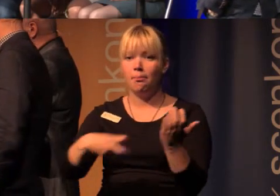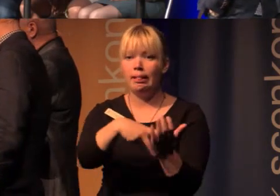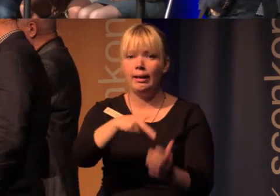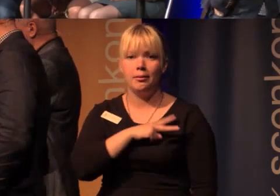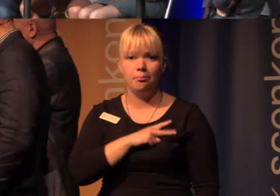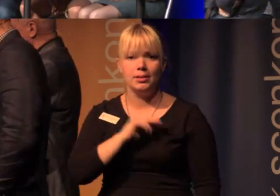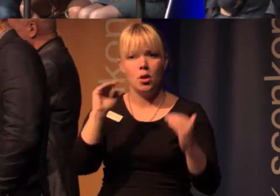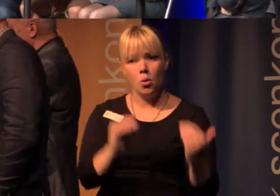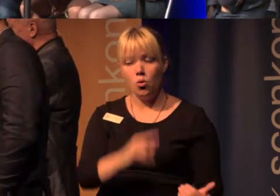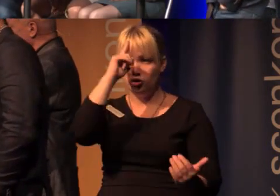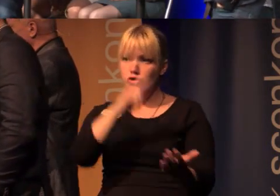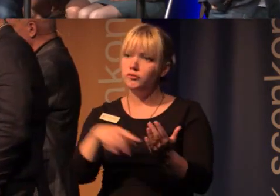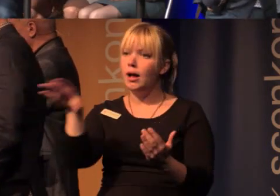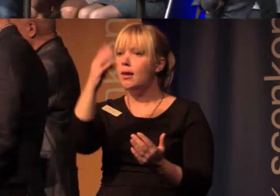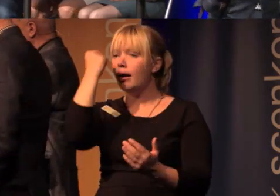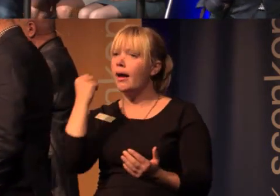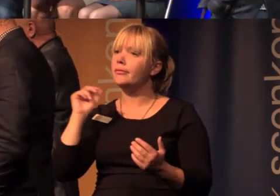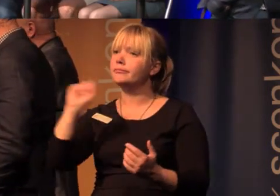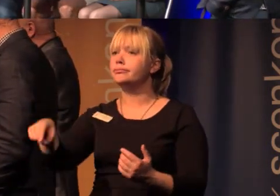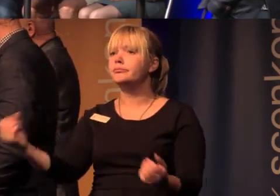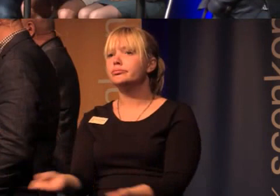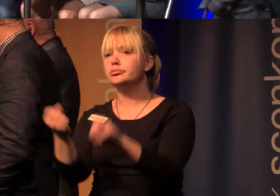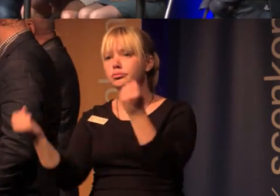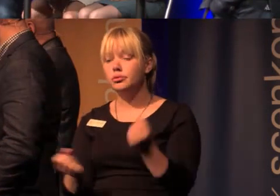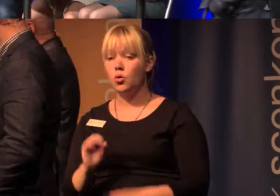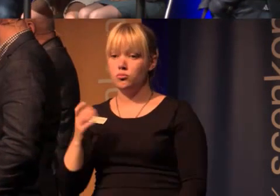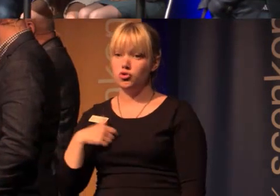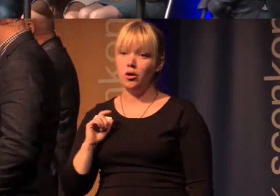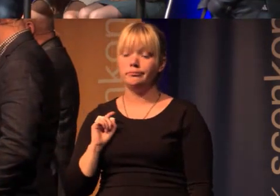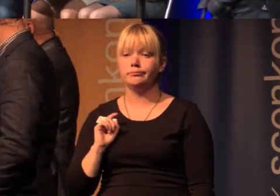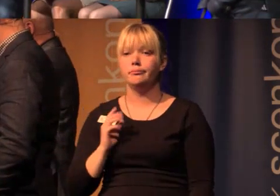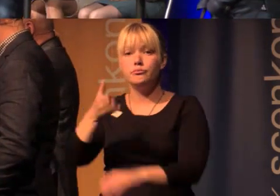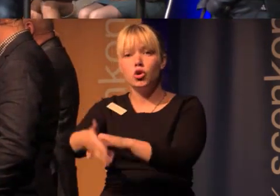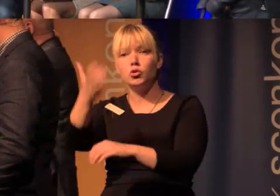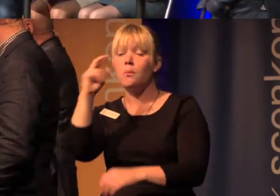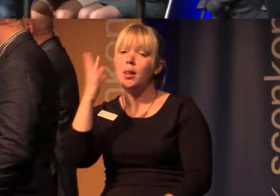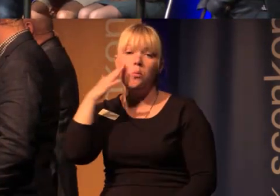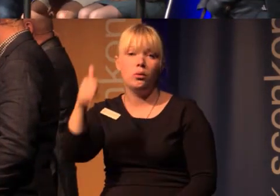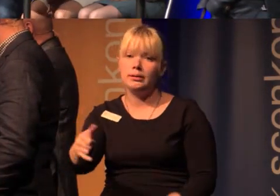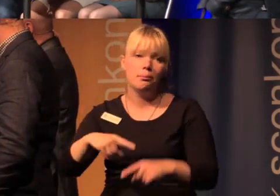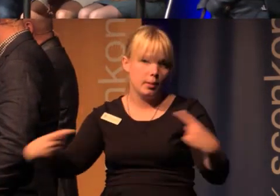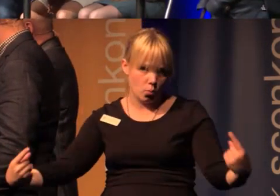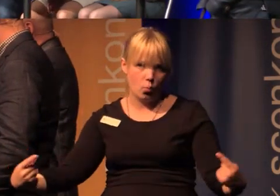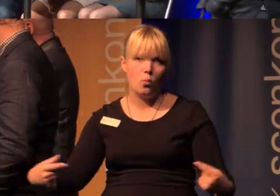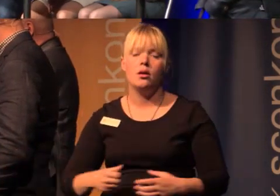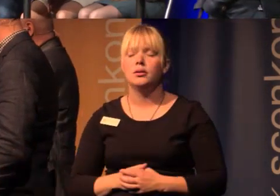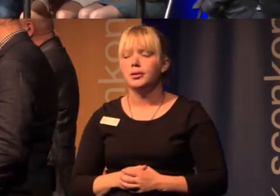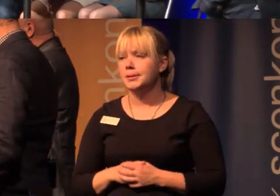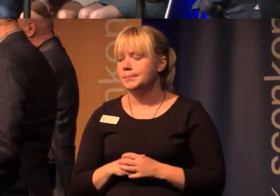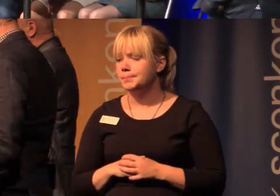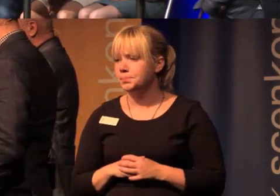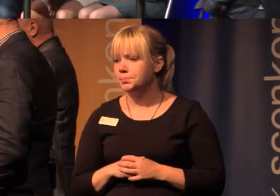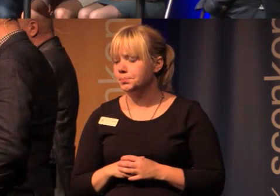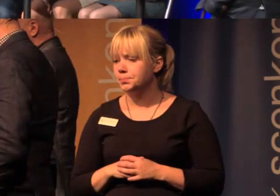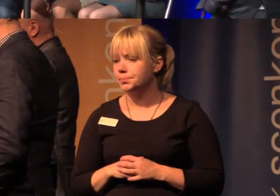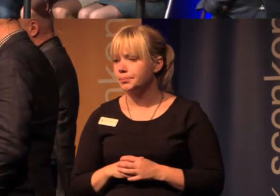av Dramatens utbud. Om man besöker Stockholm eller för den delen om man bor i Stockholm. Men jag tror också